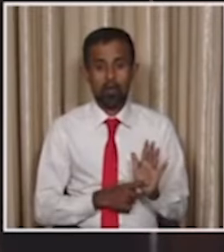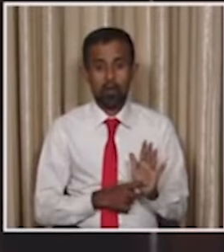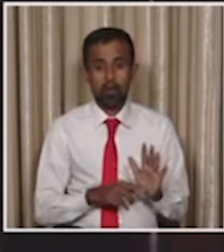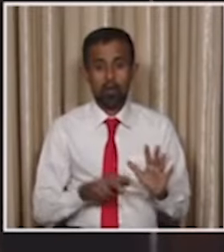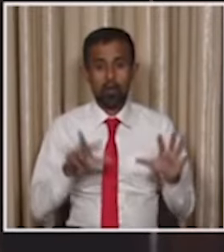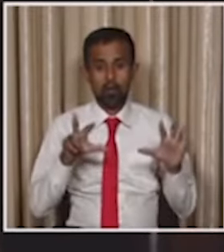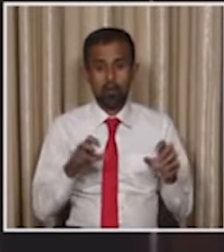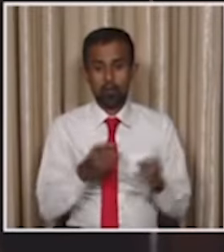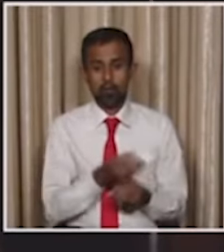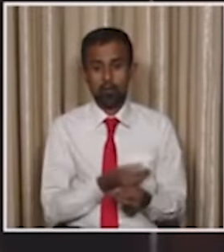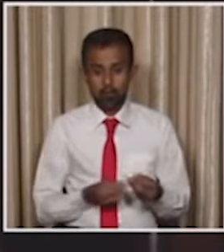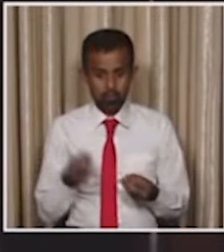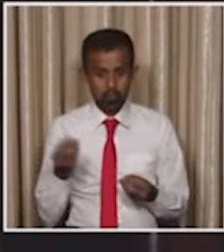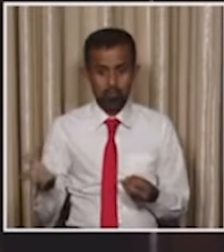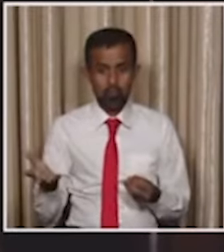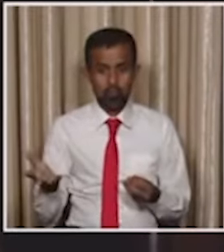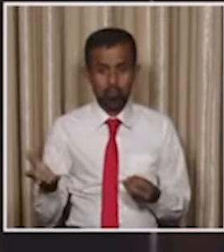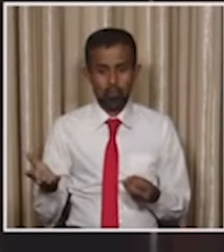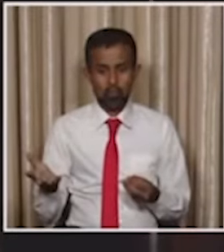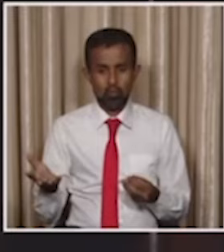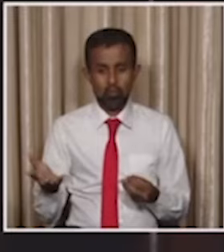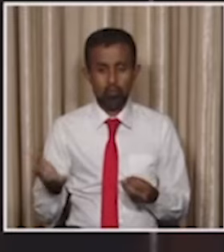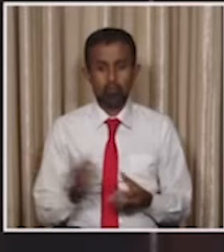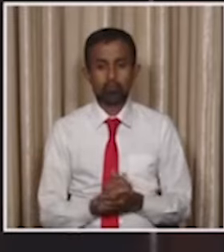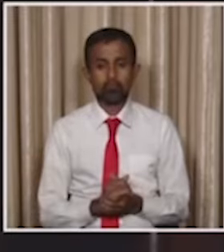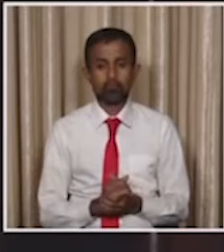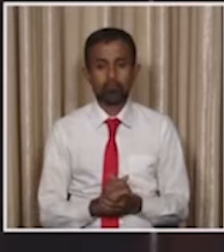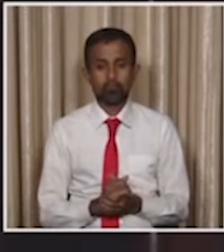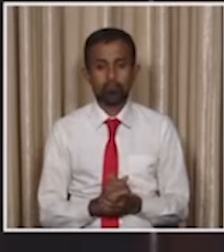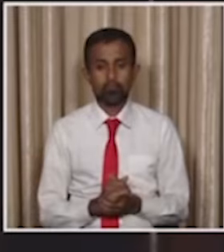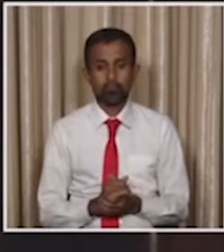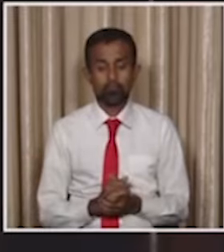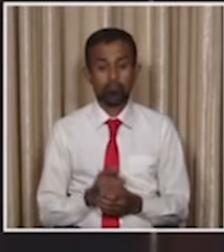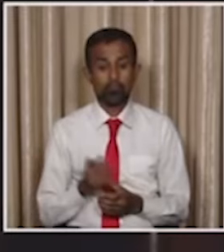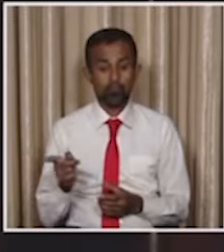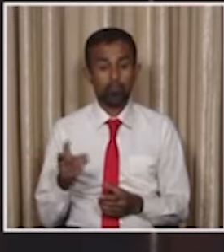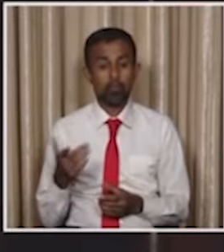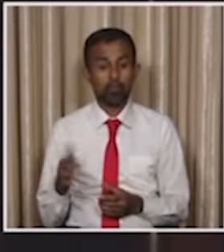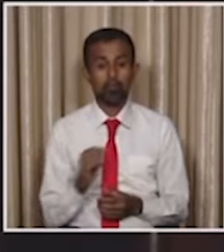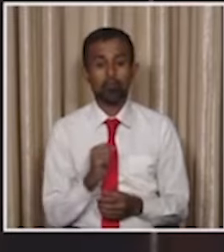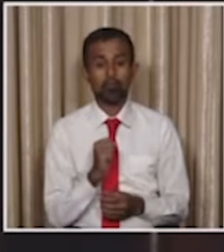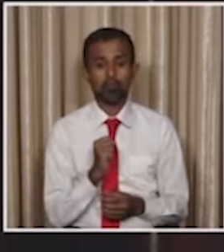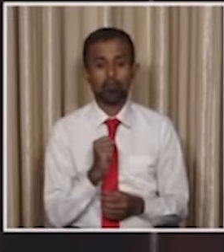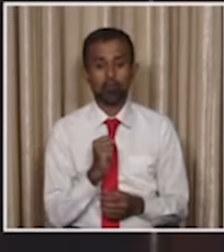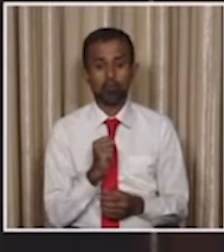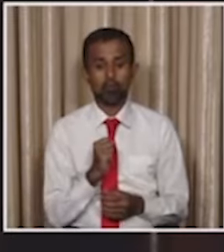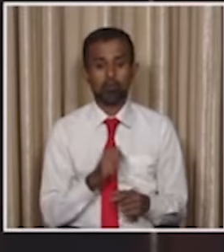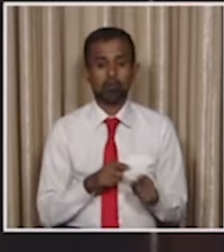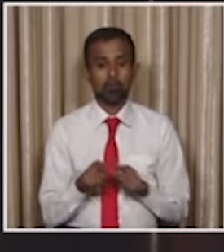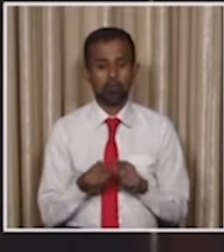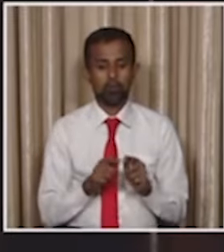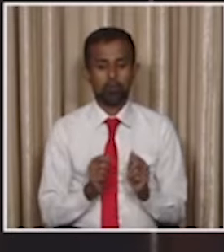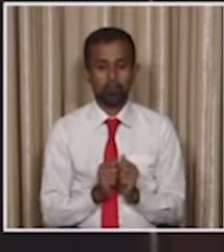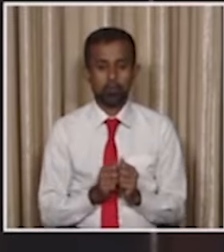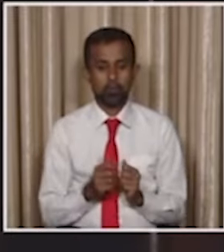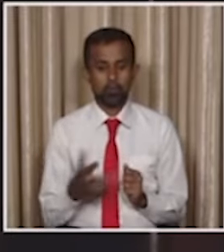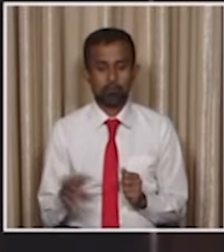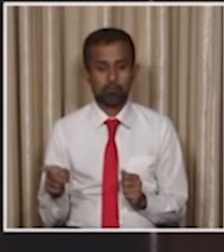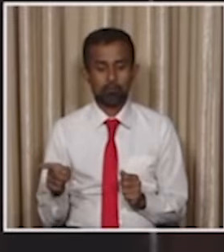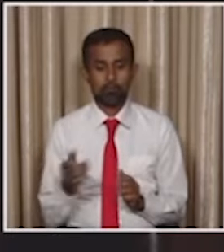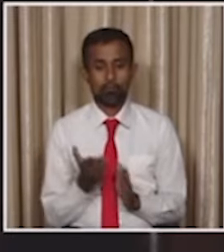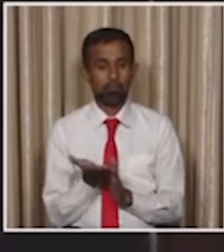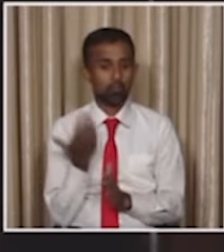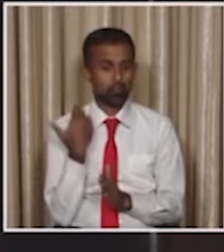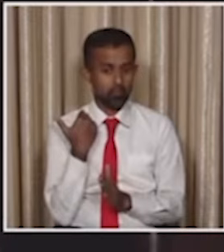8000ක් වෙන් කරලා දුන්නා. මොකද්ද මෙයා මේකෙදි කරේ? මෙයා කරේ ගරු සභාපතිතුමනි, මෙන්න මේ වගේ දේවල් තමයි මෙයා කරේ.